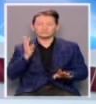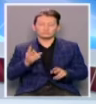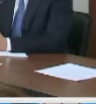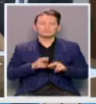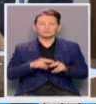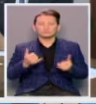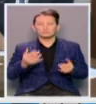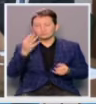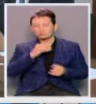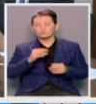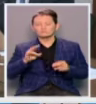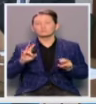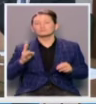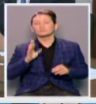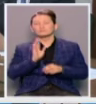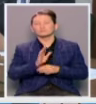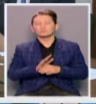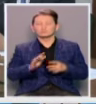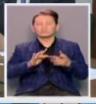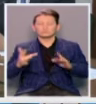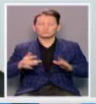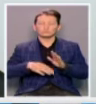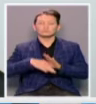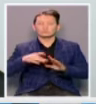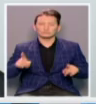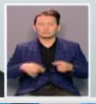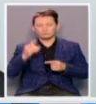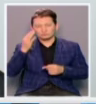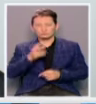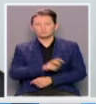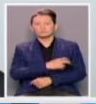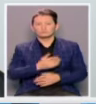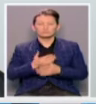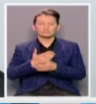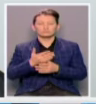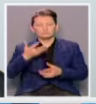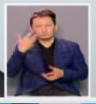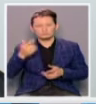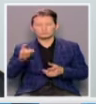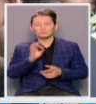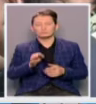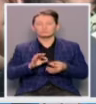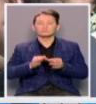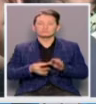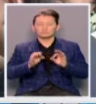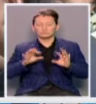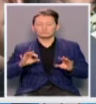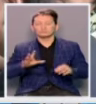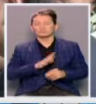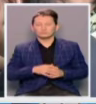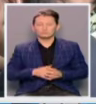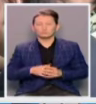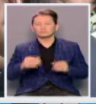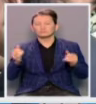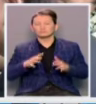биыл мемлекет басшысы жолдауында цифрлы технологиялар арқылы медициналық көмектің қол жетімділігі мен тиімділігін арттыру қажет екенін айтты.